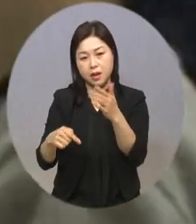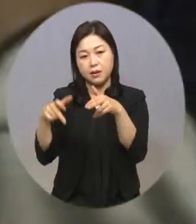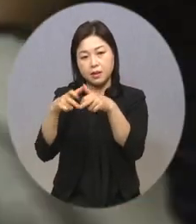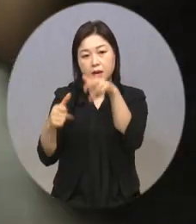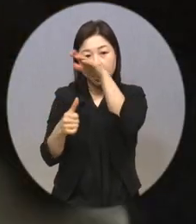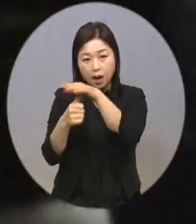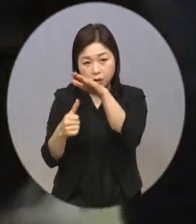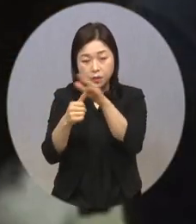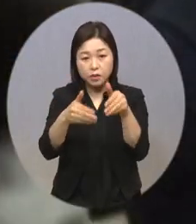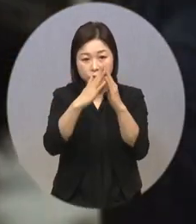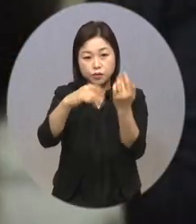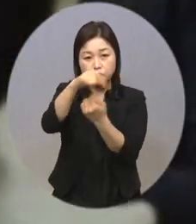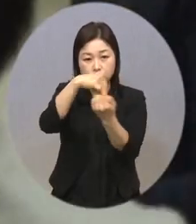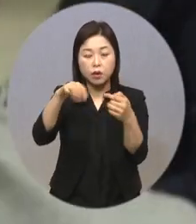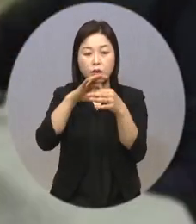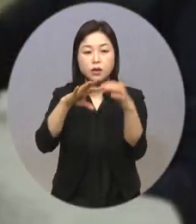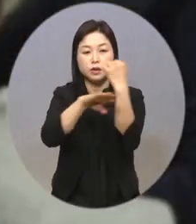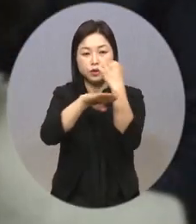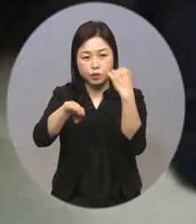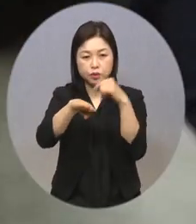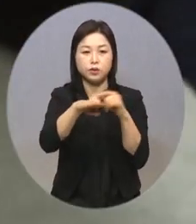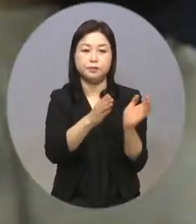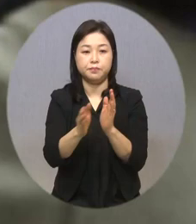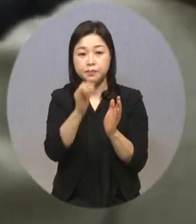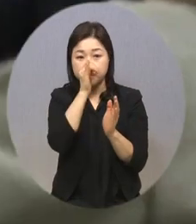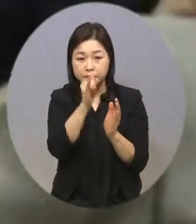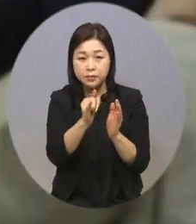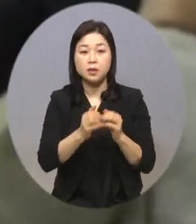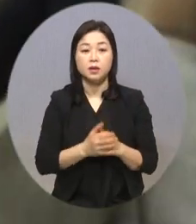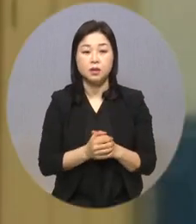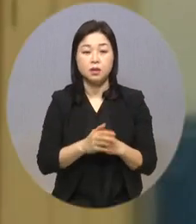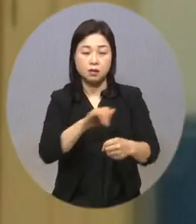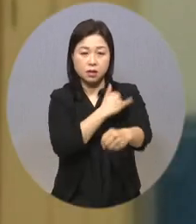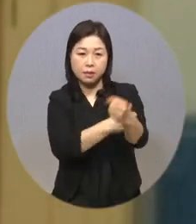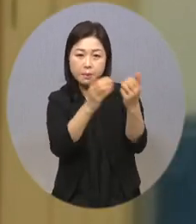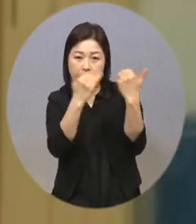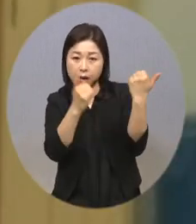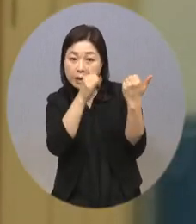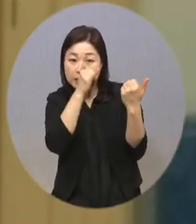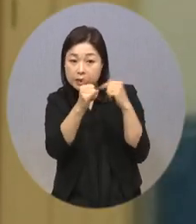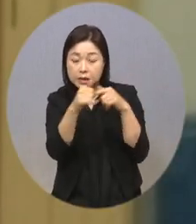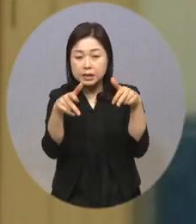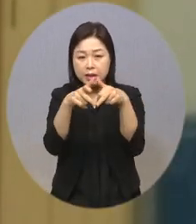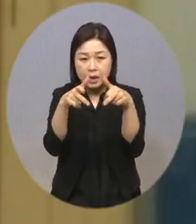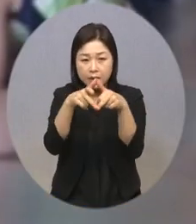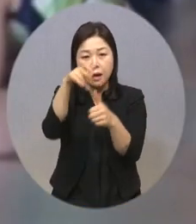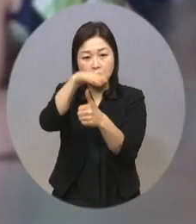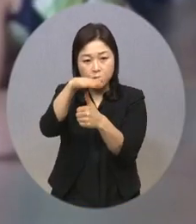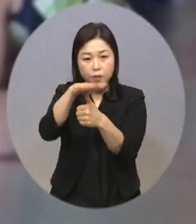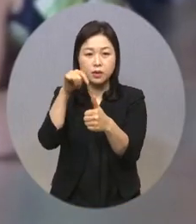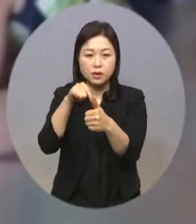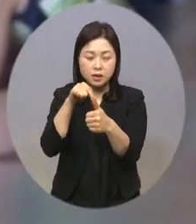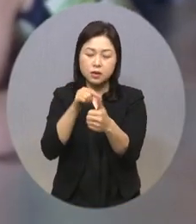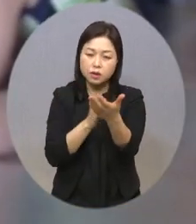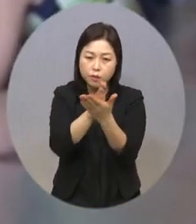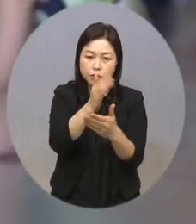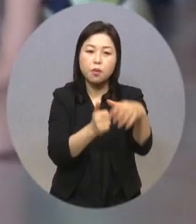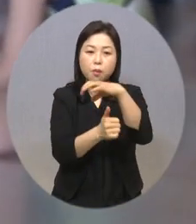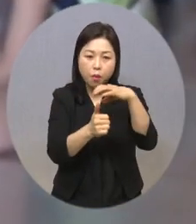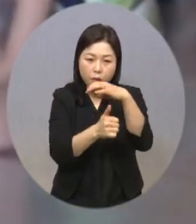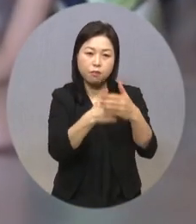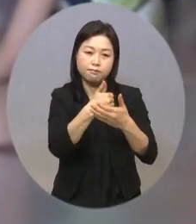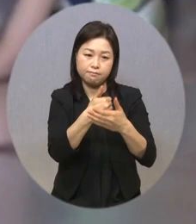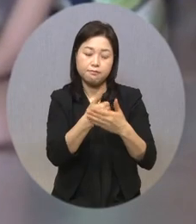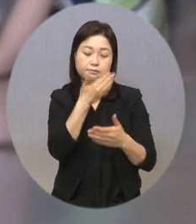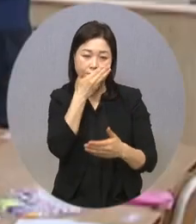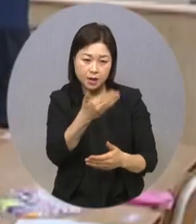설치와 운영을 위한 기준이 마련돼 향후 인권침해 등의 피해를 입은 장애아동들이 보다 전문적인 보호를 받을